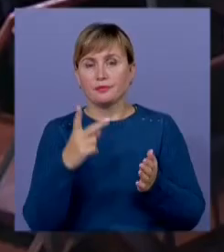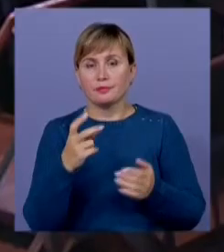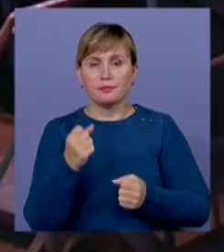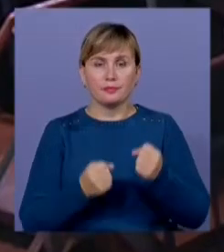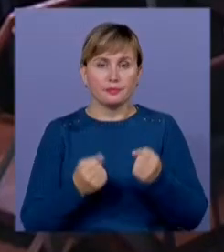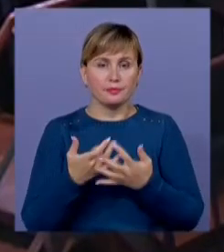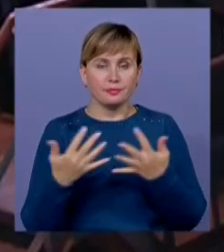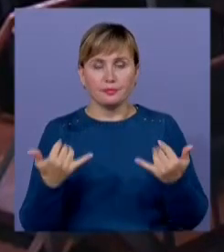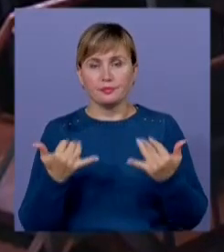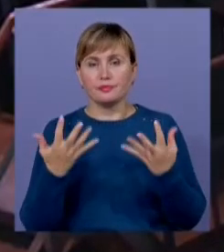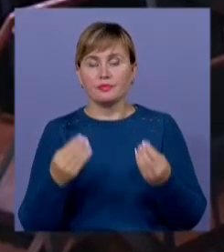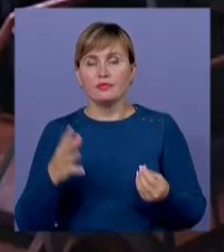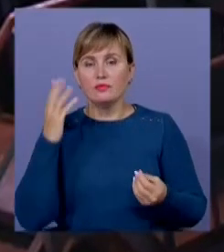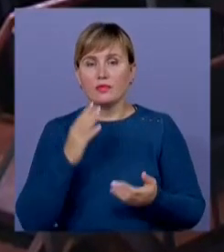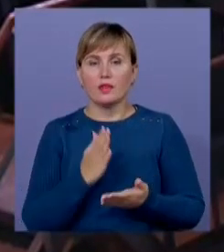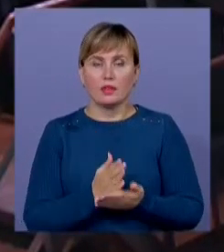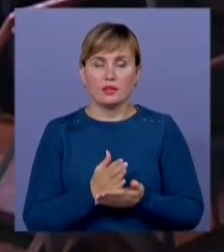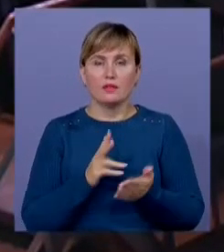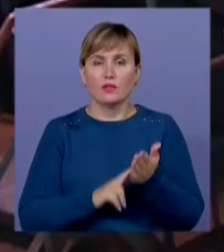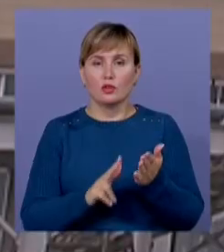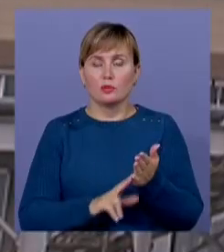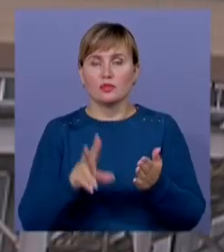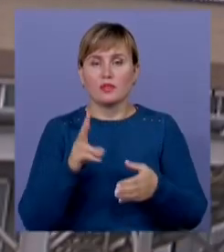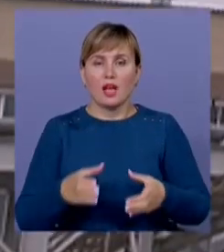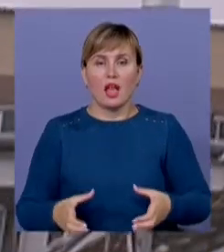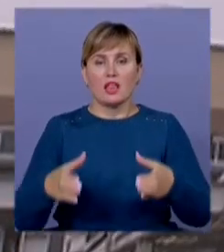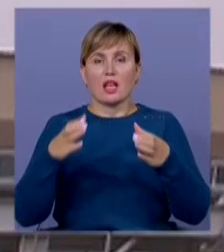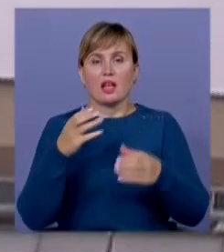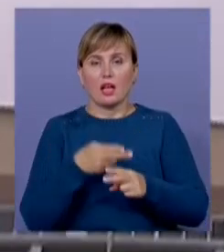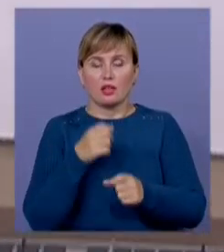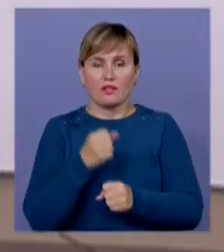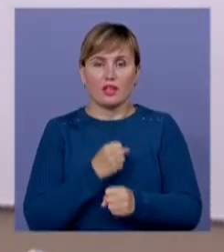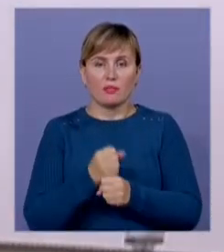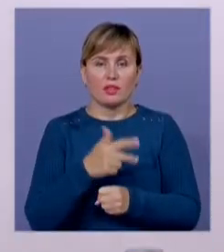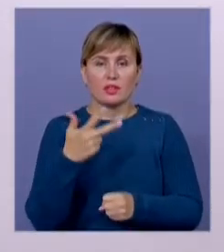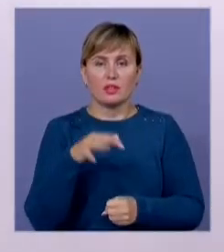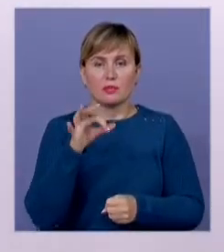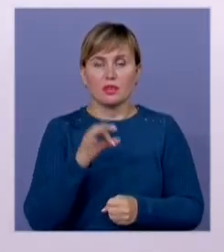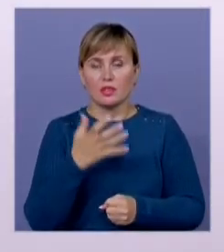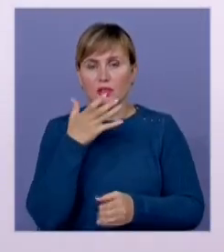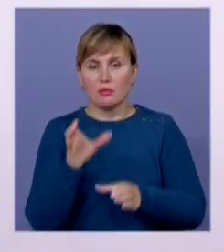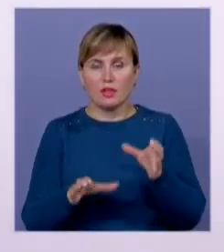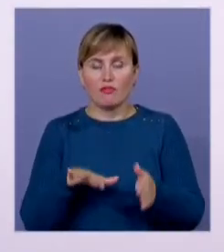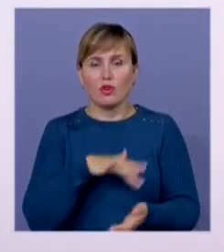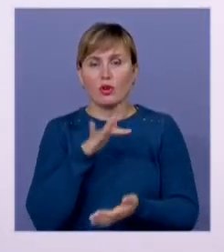единицы техники. На сегодня в Алматы есть 82 котельные, которые вырабатывают 30% тепла в